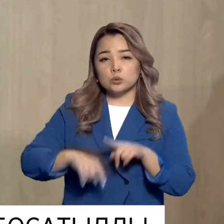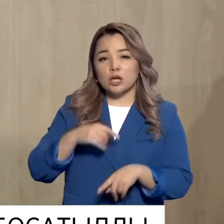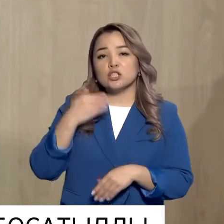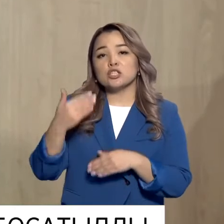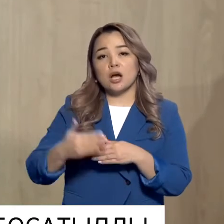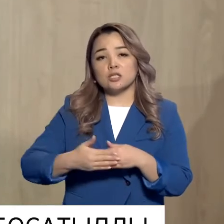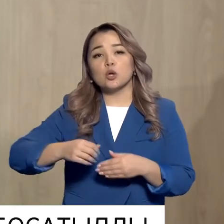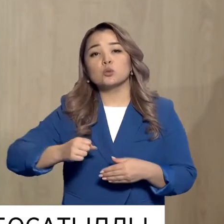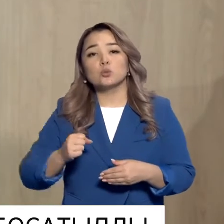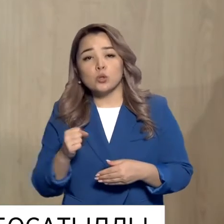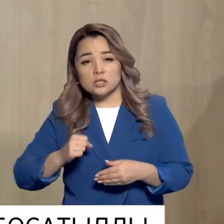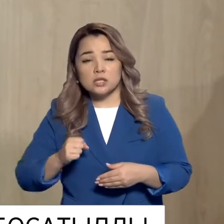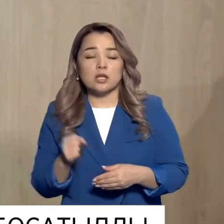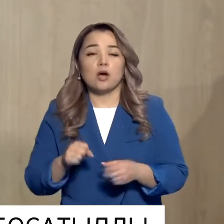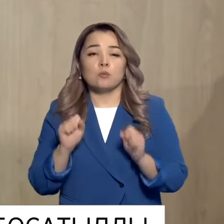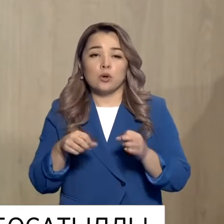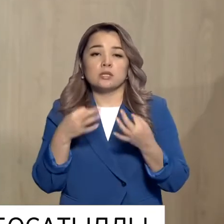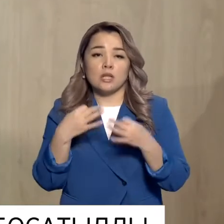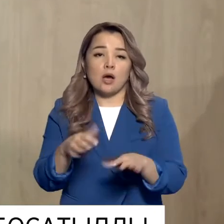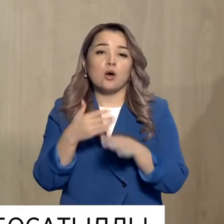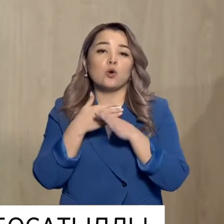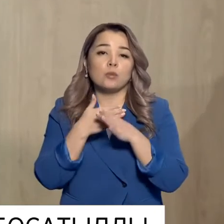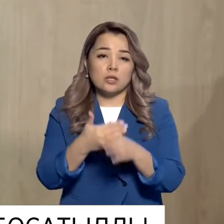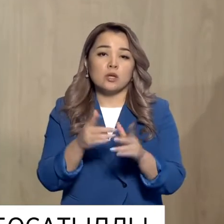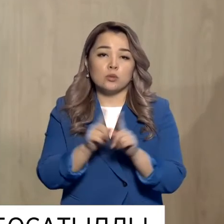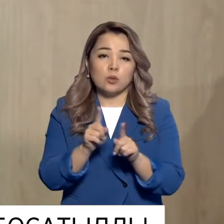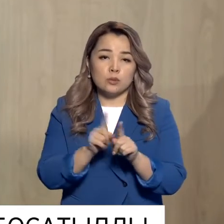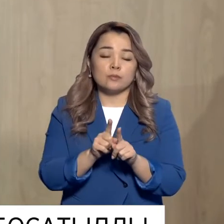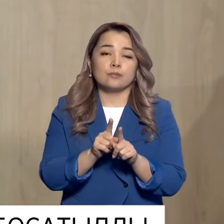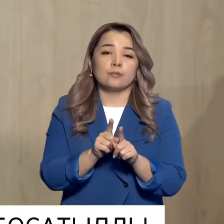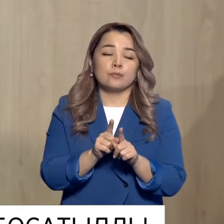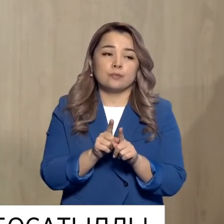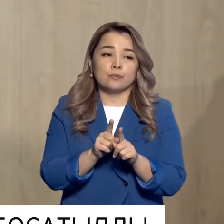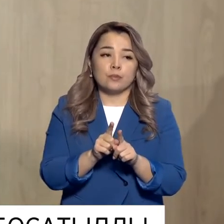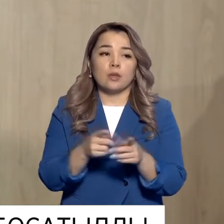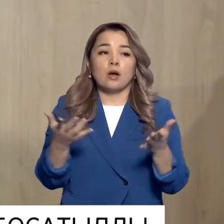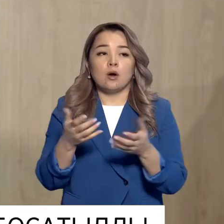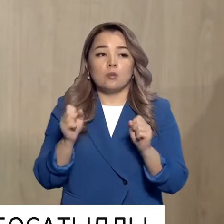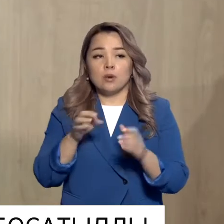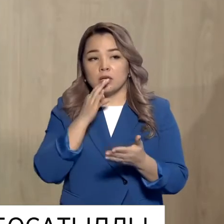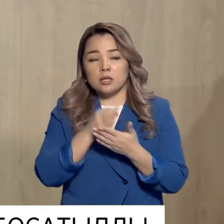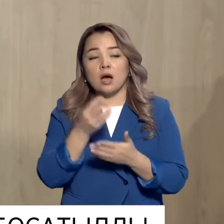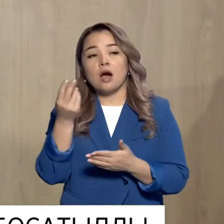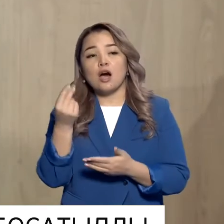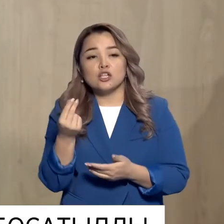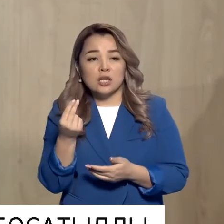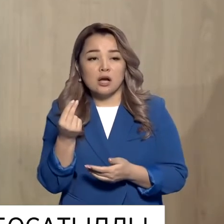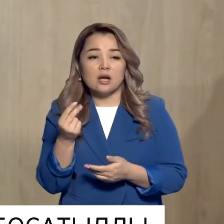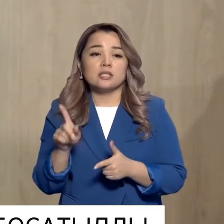жақыныңызды, досыңызды шығарып берем, көмектесем деп, қандай да бір ақша